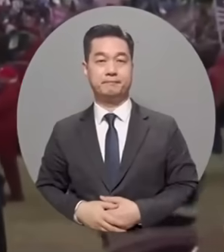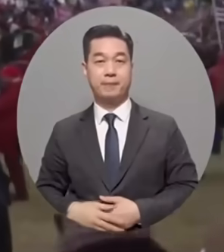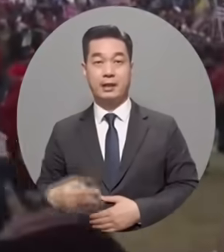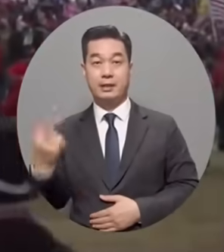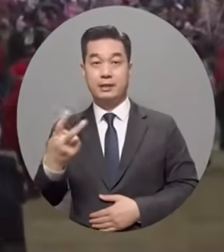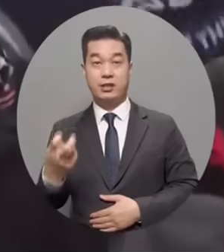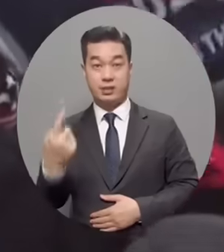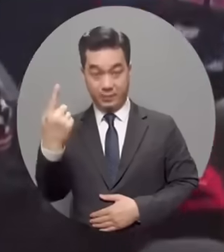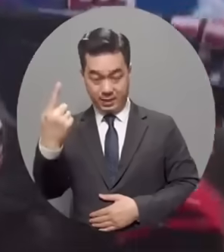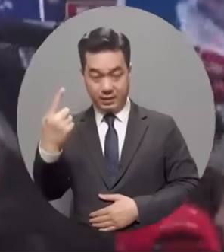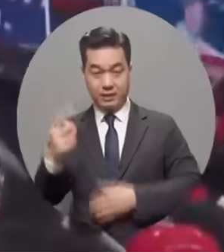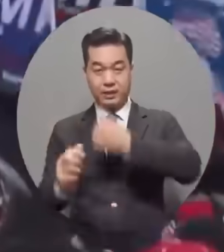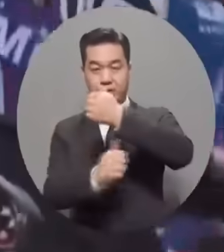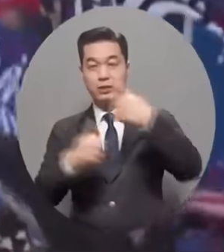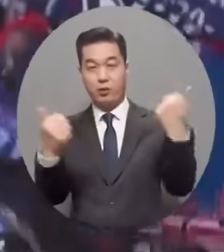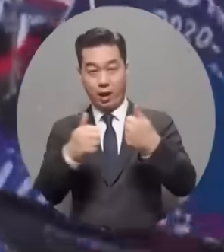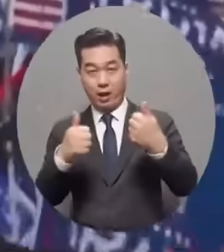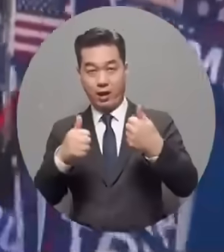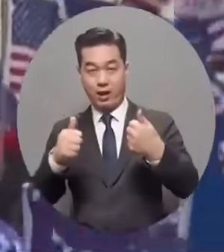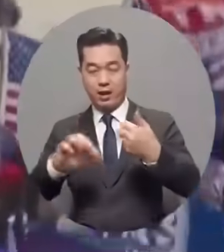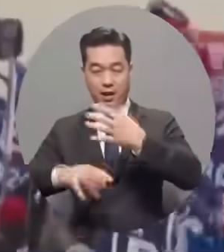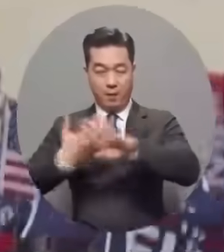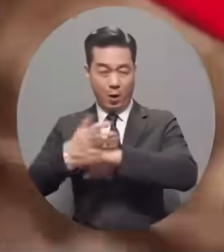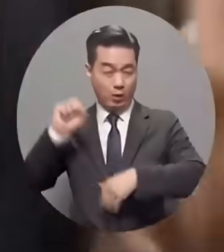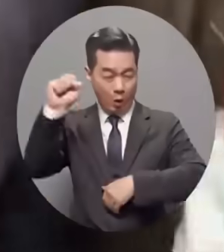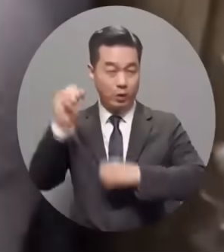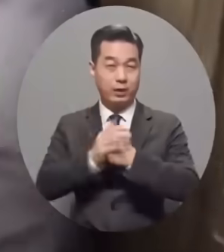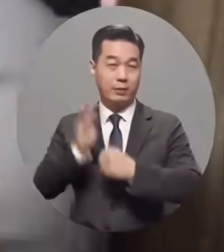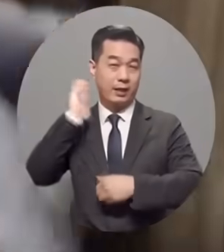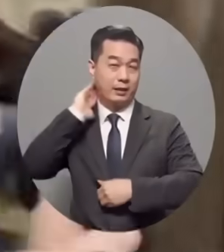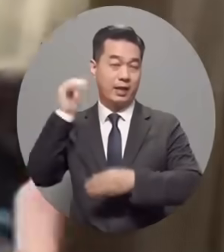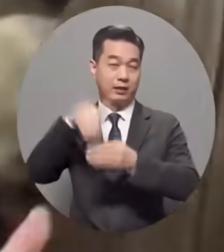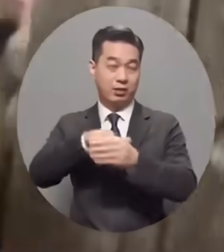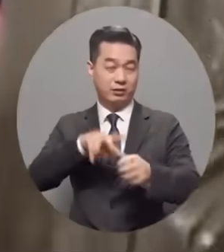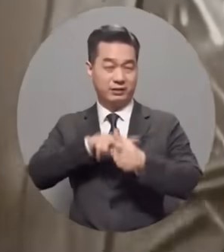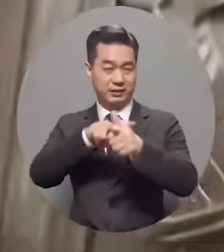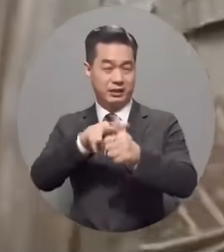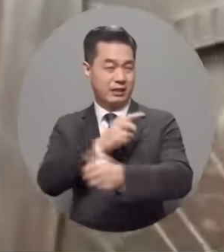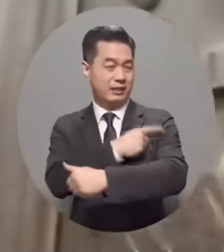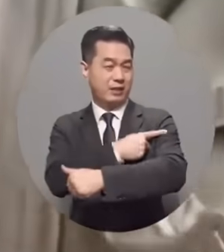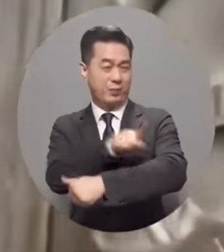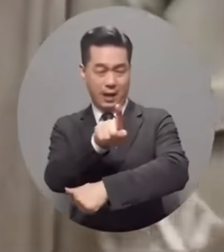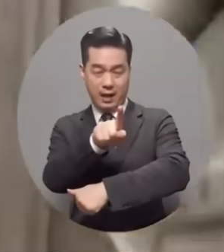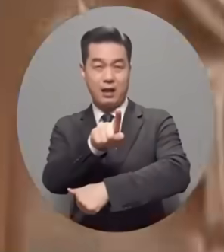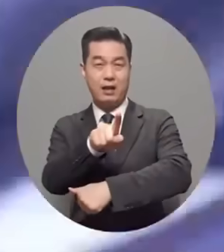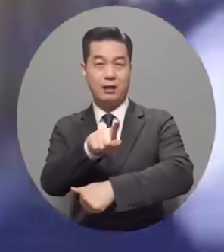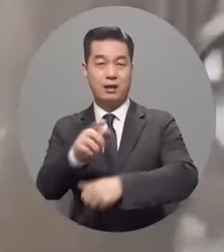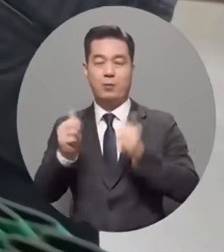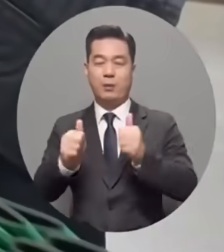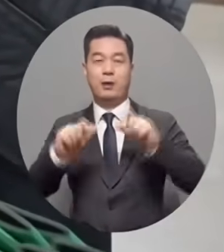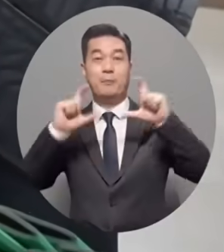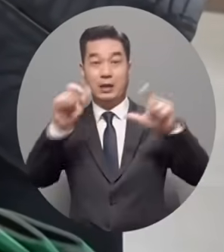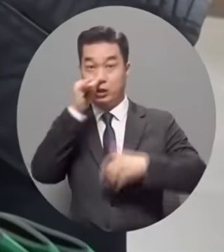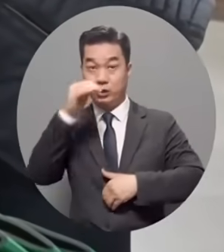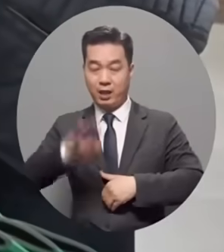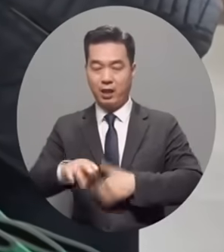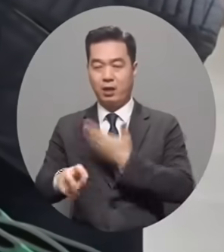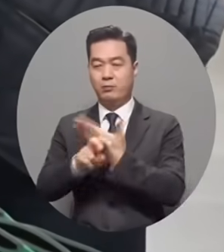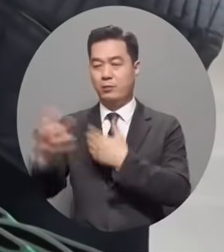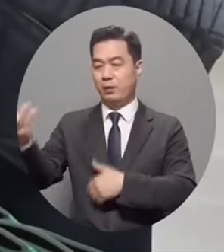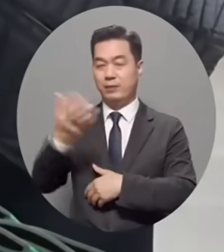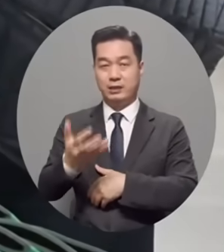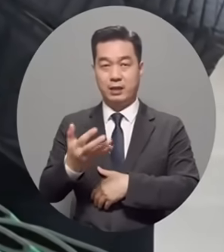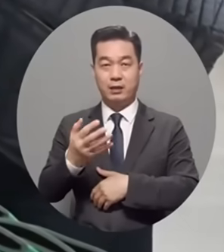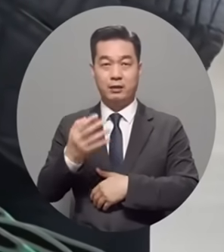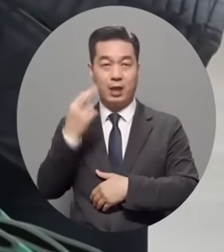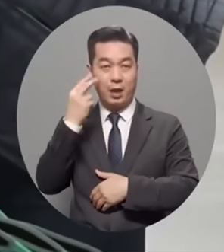2021년 의회 폭동 사태의 책임을 물어 대선에 출마할 자격이 없다는 법원의 판결에도 불법 이민자들이 미국에 피를